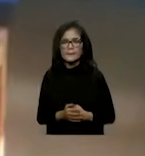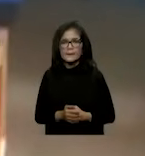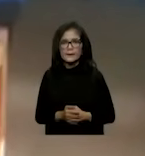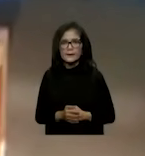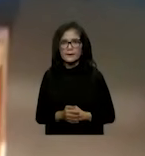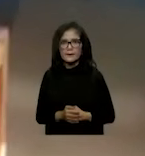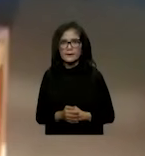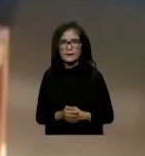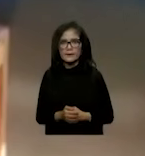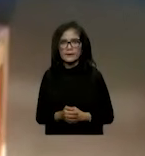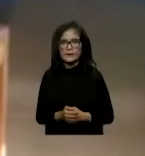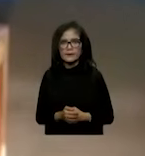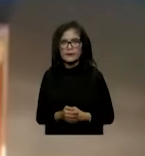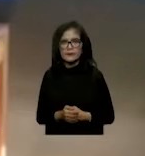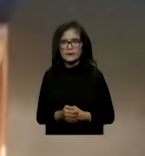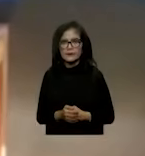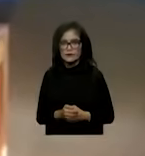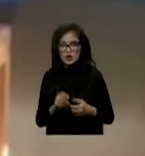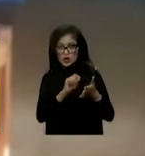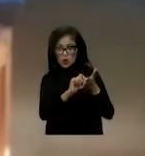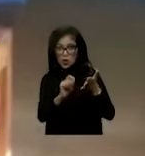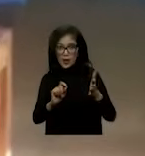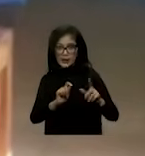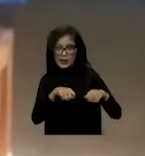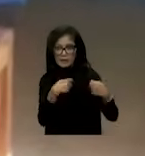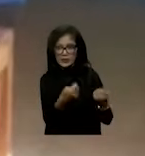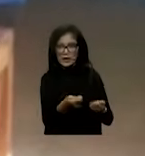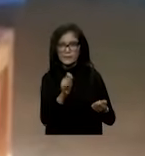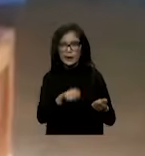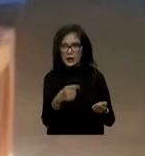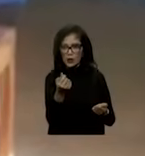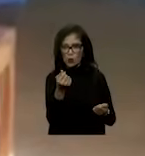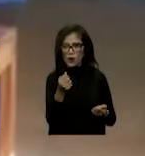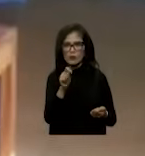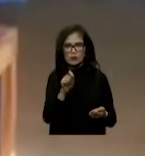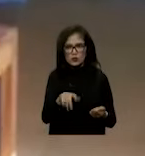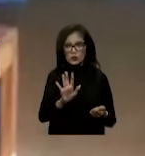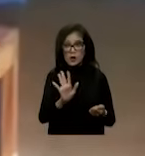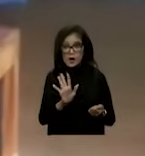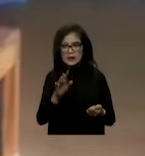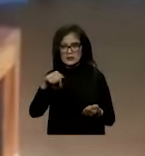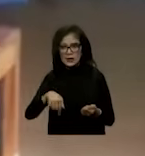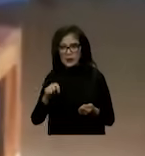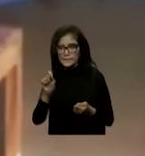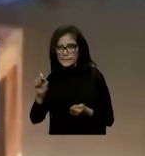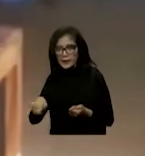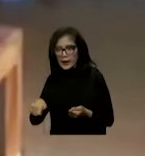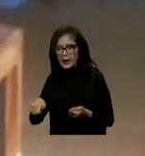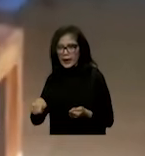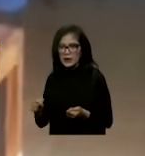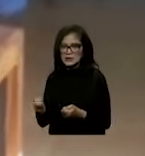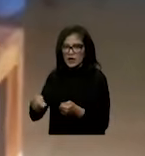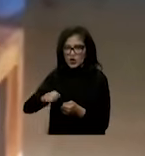harus dengan uang. Hasil bumi ini bukti bahwa semua bisa dilakukan ketika punya keinginan